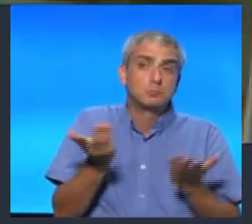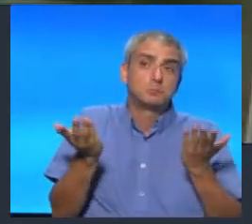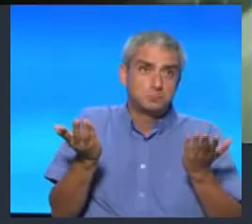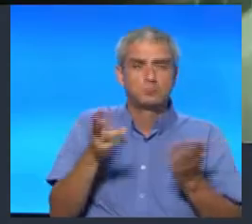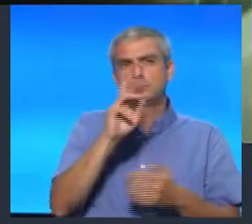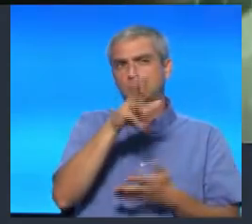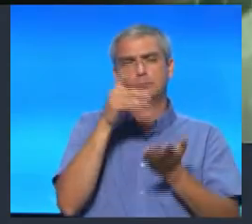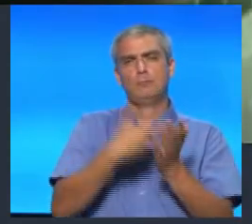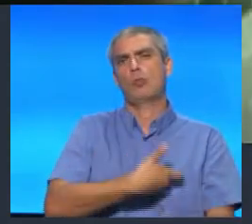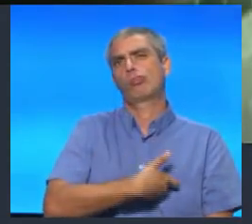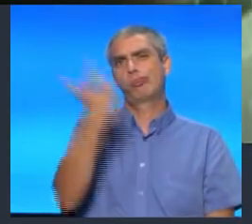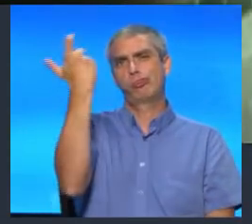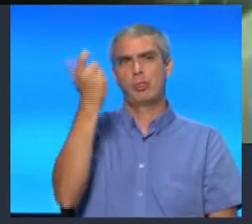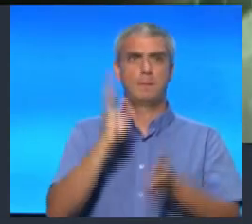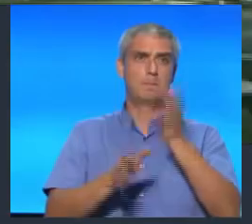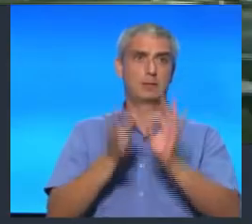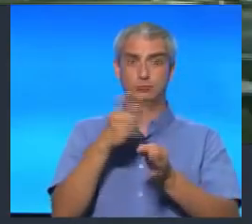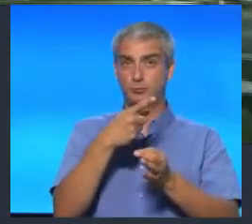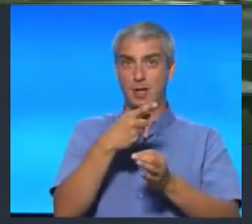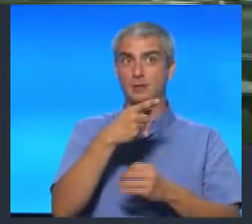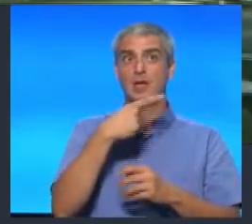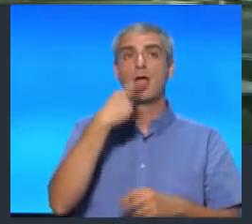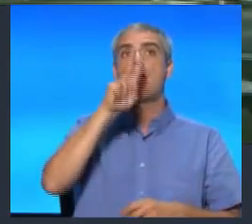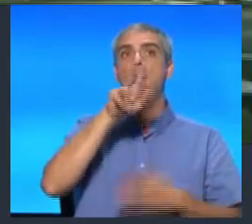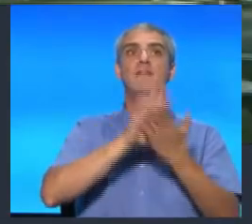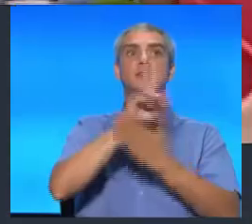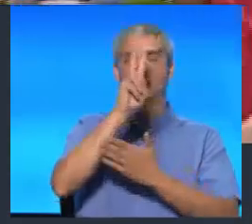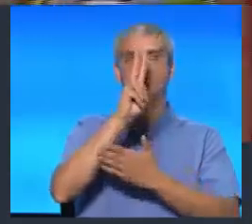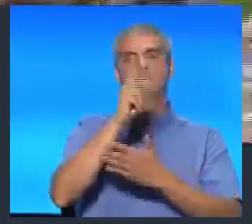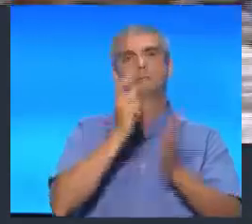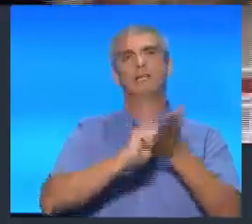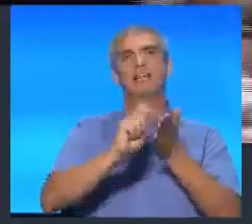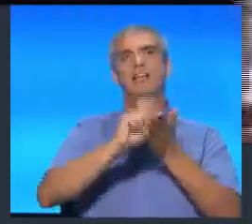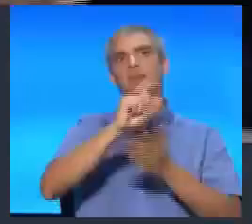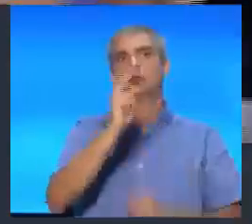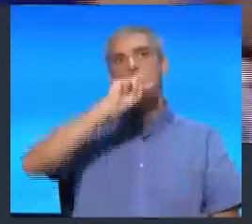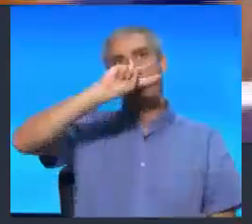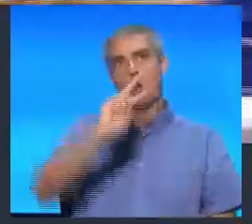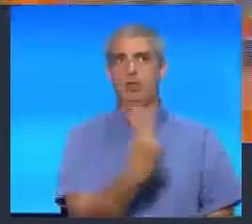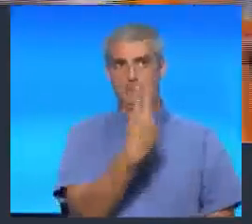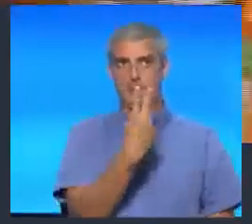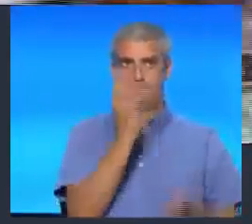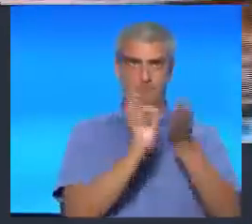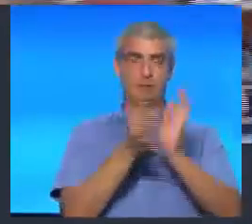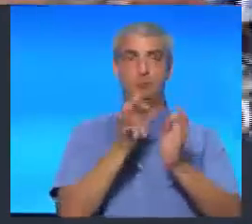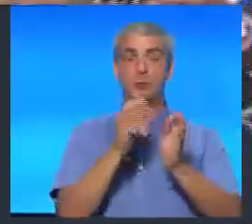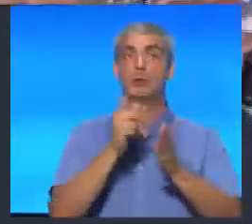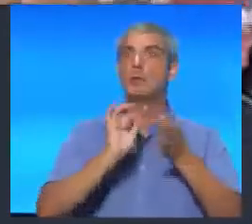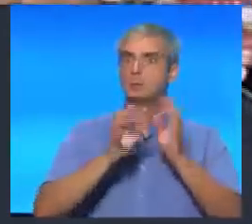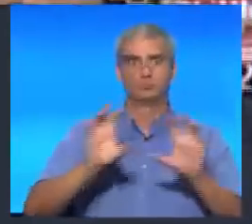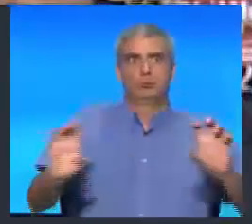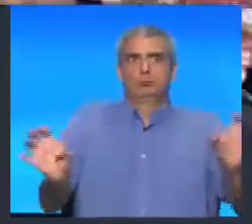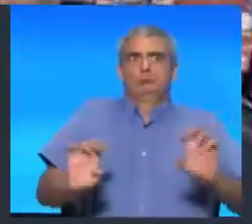הרשת צפצפה על החוק, אז בשנת 2012 הוגש נגדה כתב אישום נוסף. כאן בית המשפט כבר